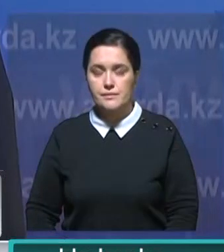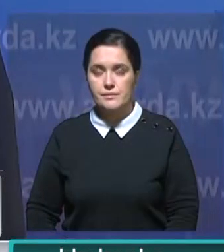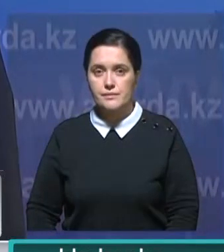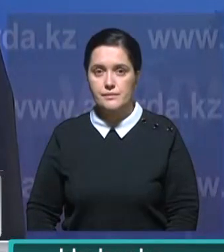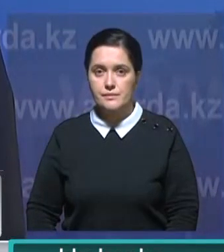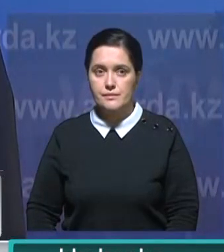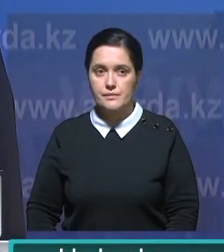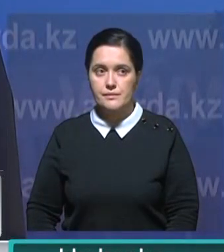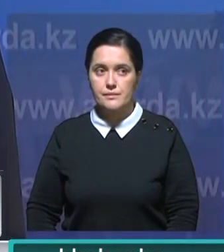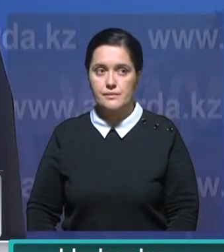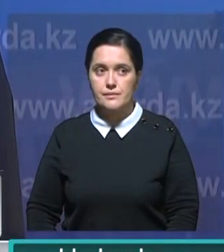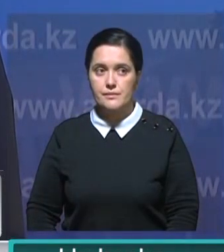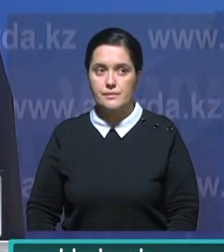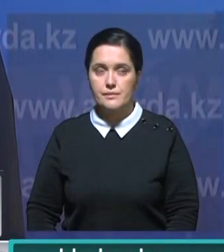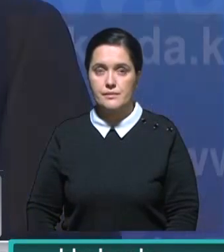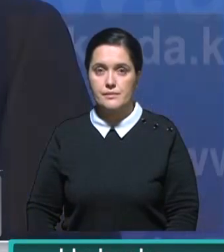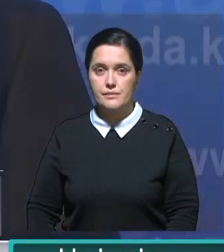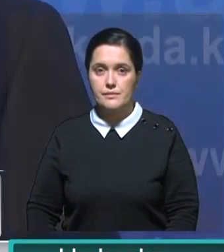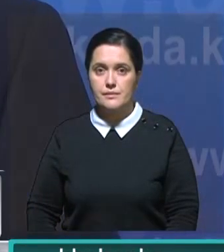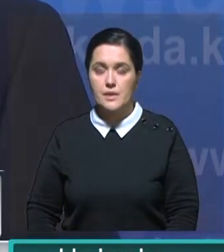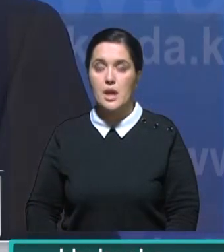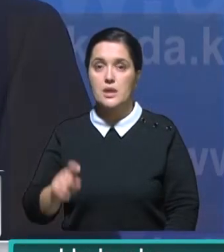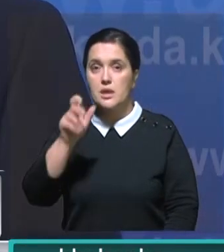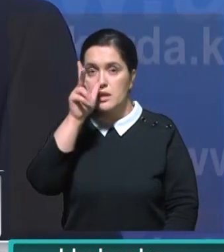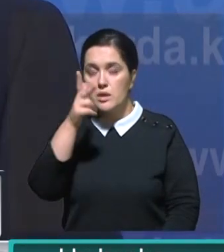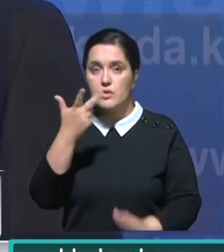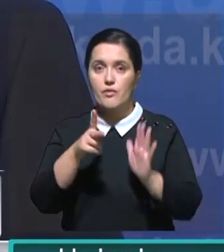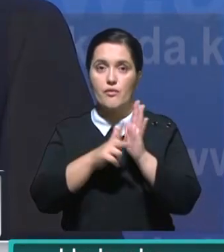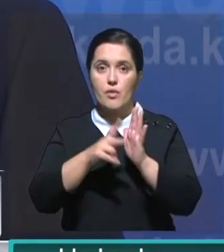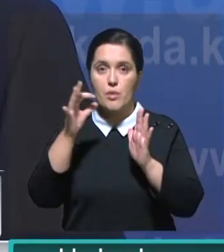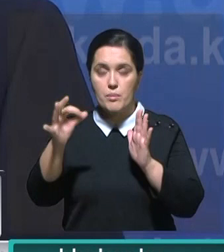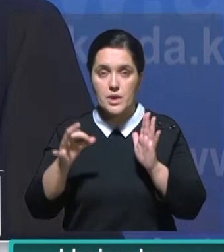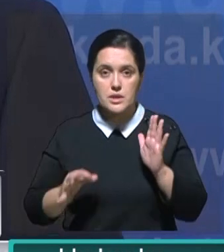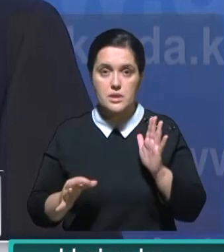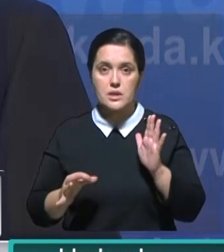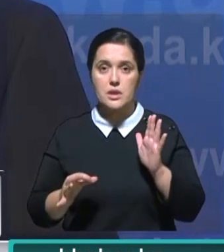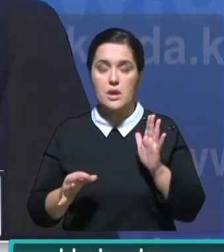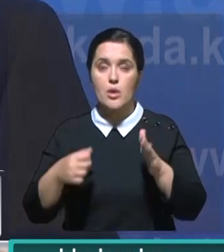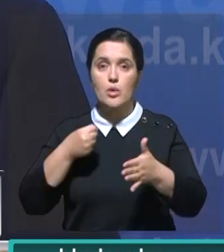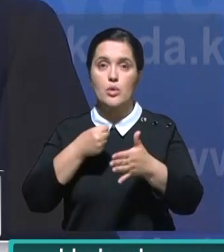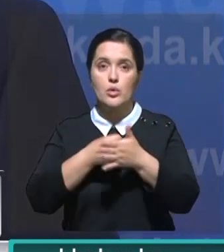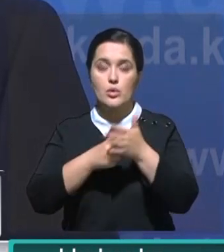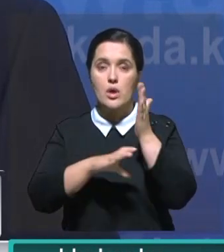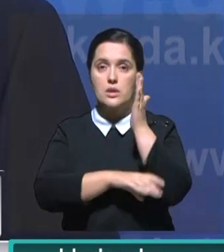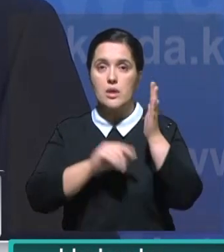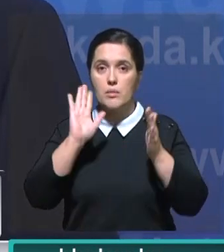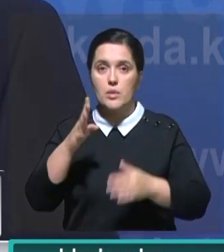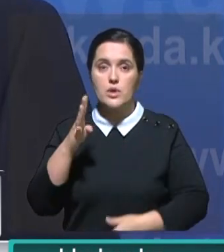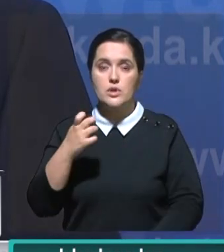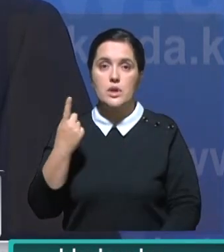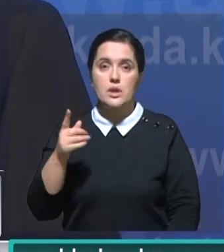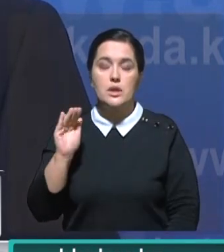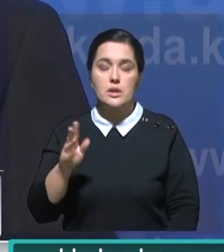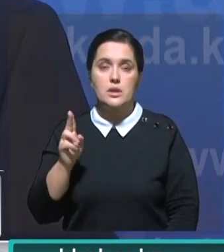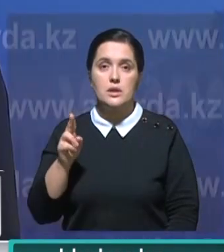По строительству жилья мы видим темп роста за 3 года на 38% по объему. До конца года будет построено 401 тысяча